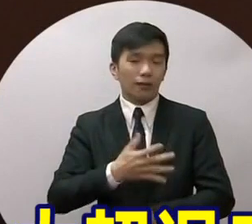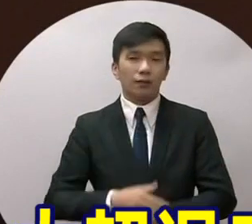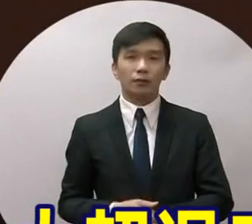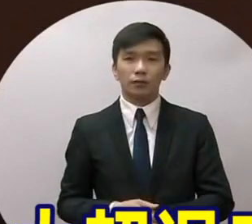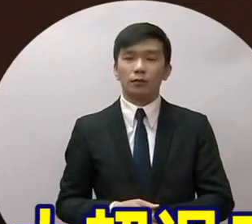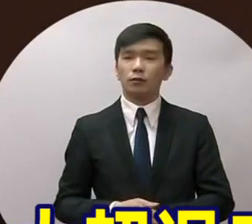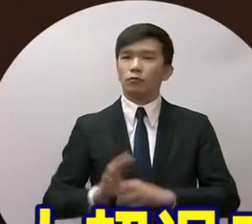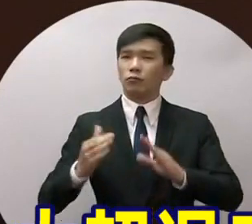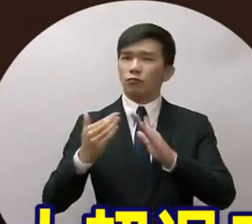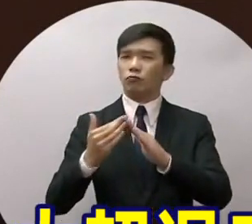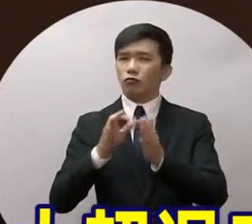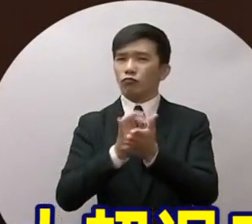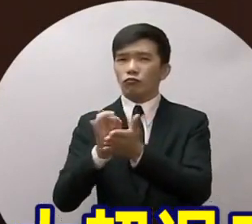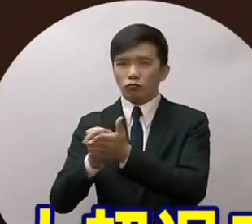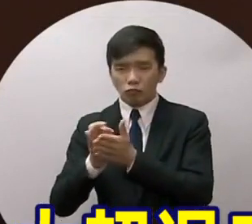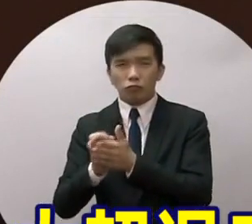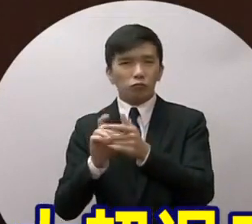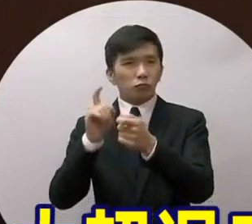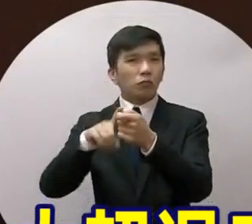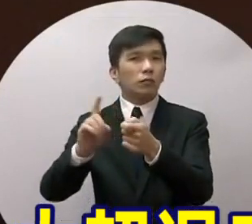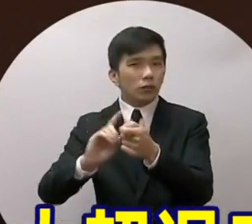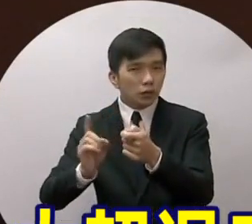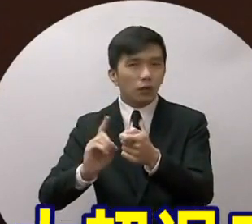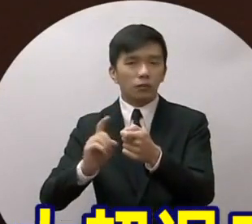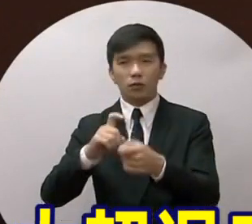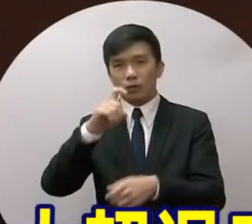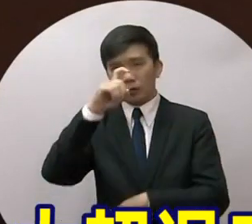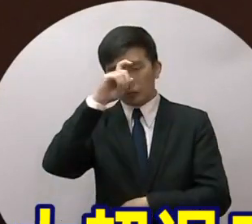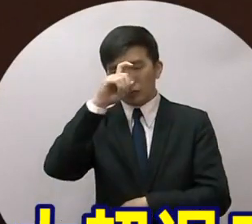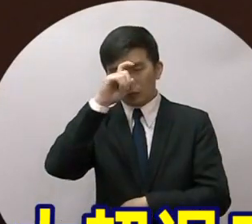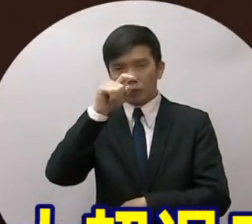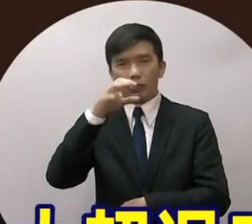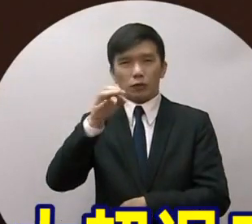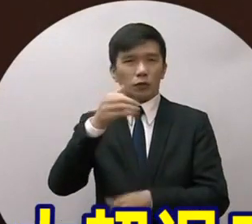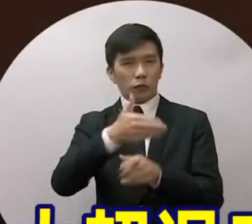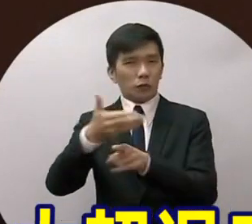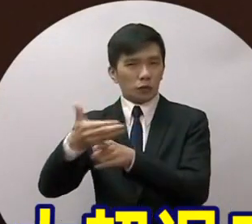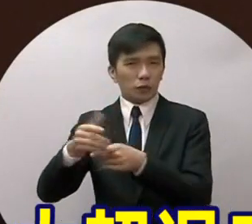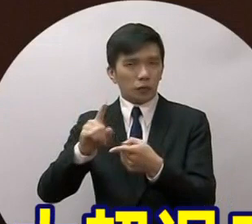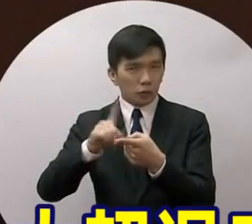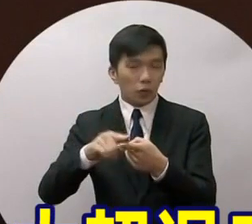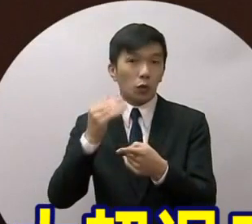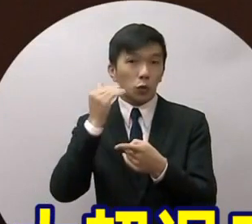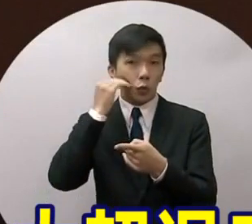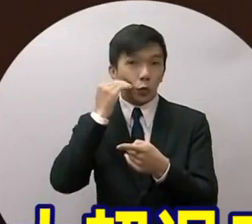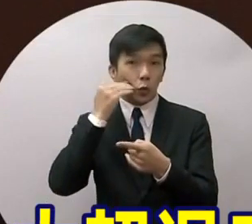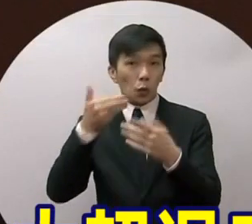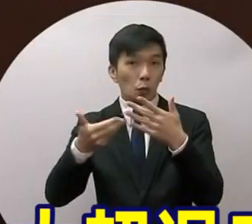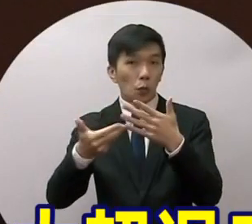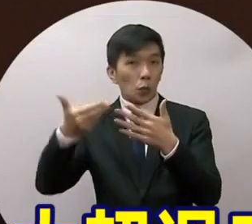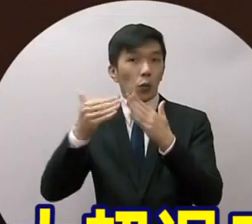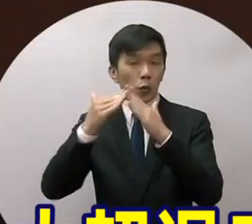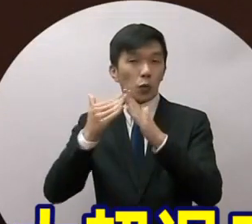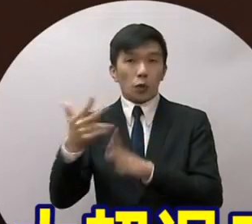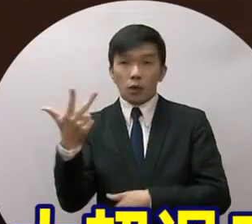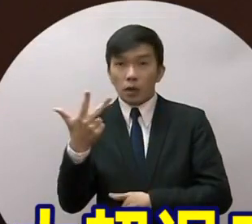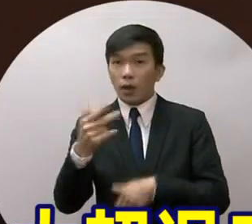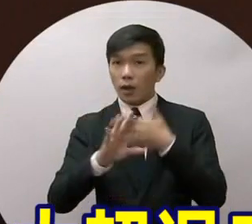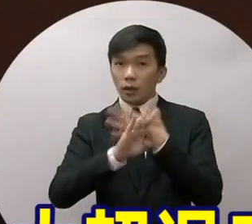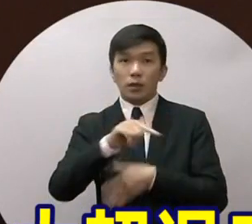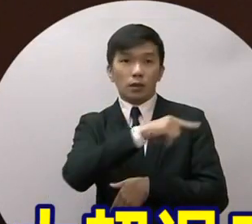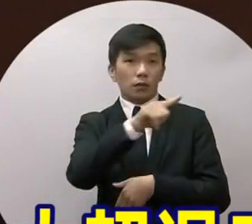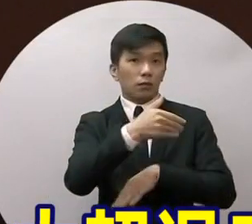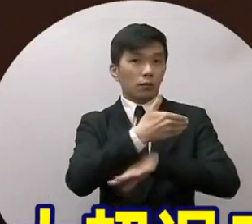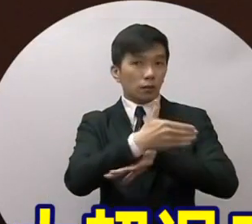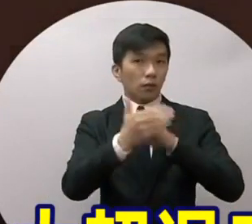定，县市升格后只会让资源更集中在各直辖市，其他没有升格的县市